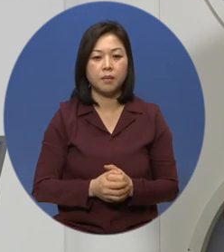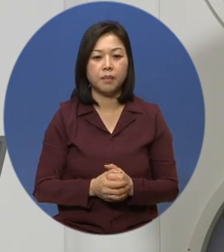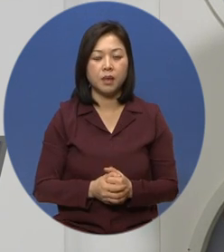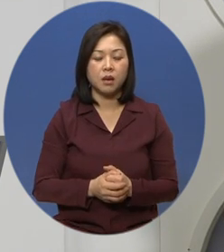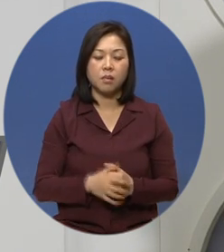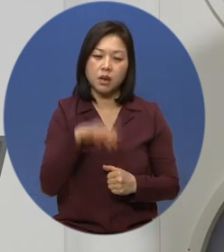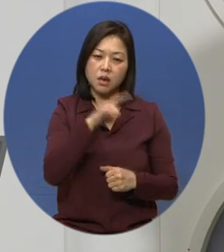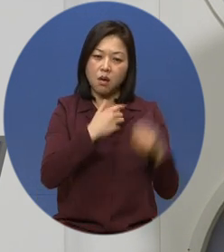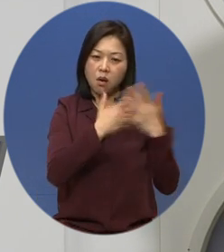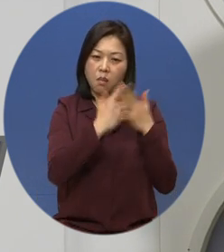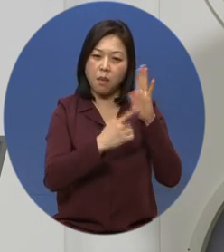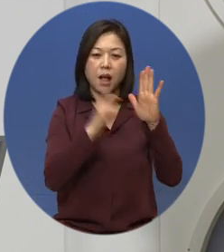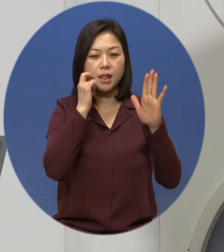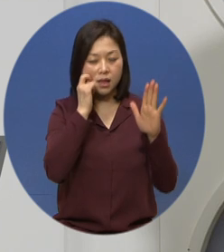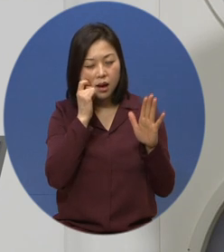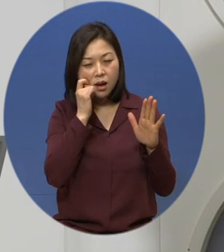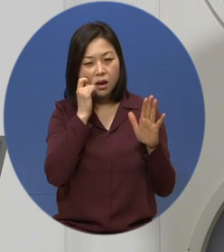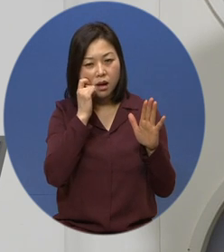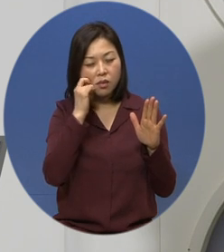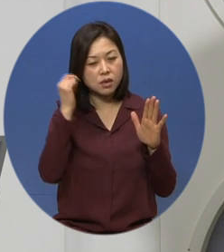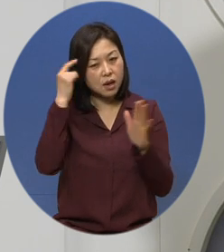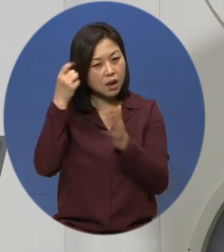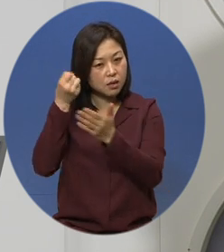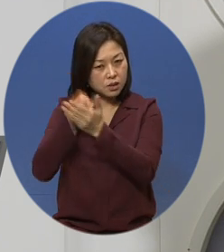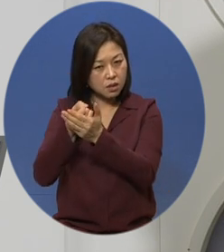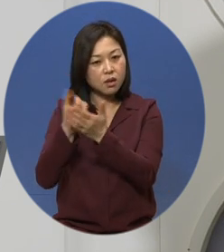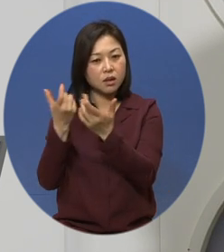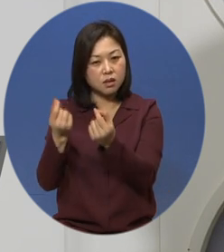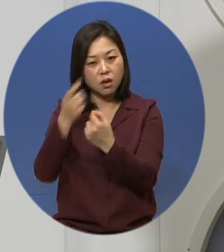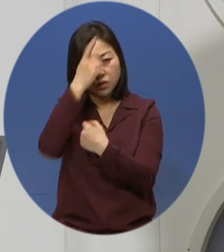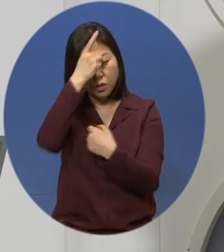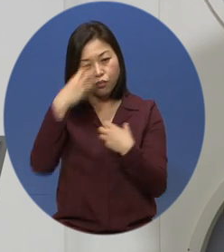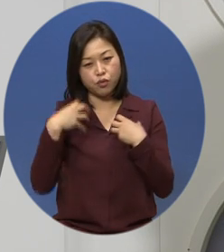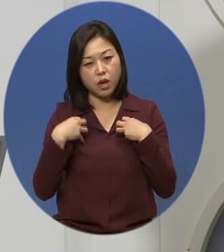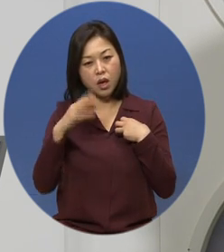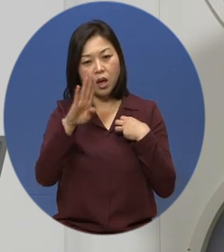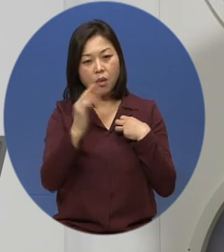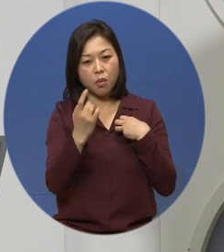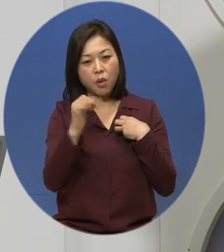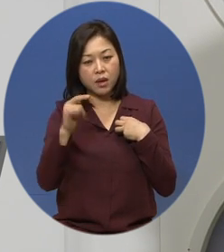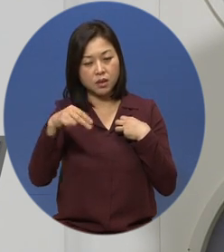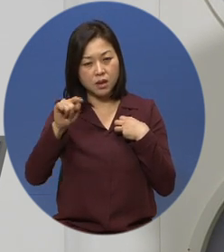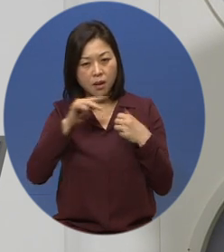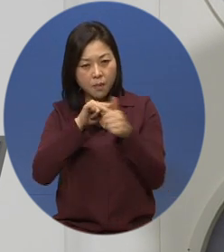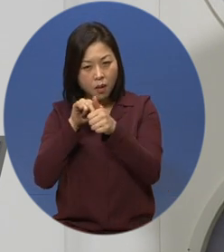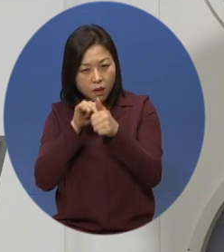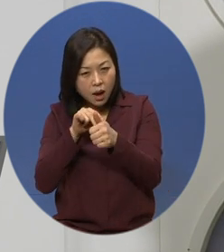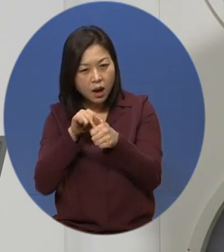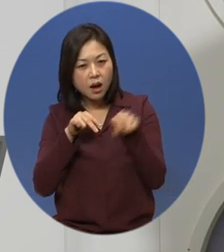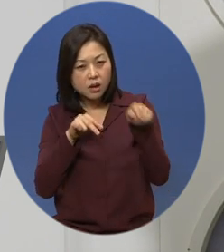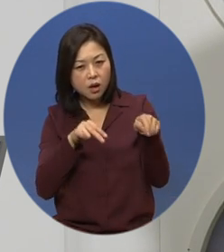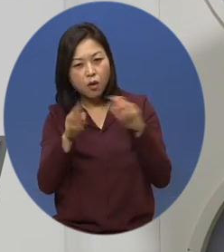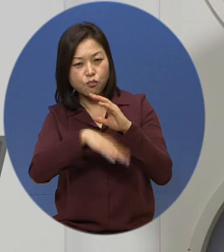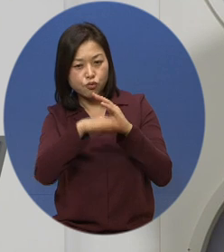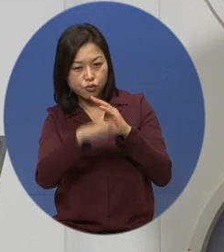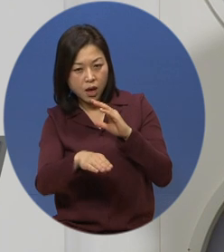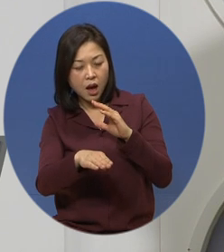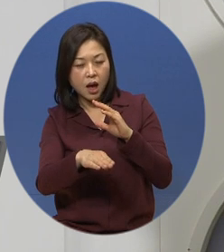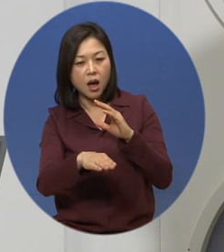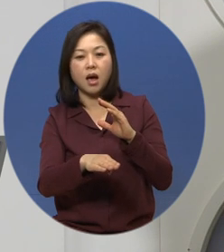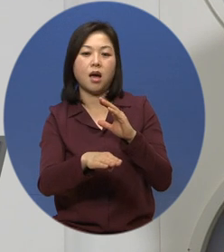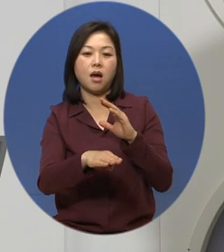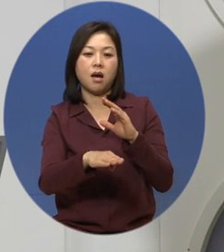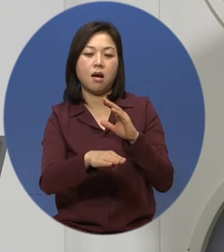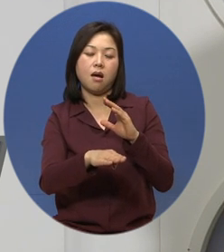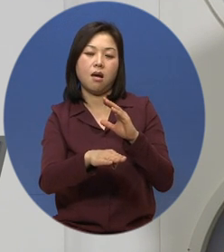상의하면 안되겠다고 판단이 되서 정부의 보안사 가 뒤에서 문화 건국의